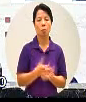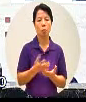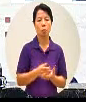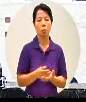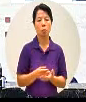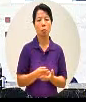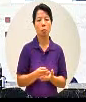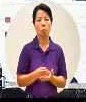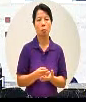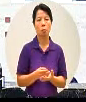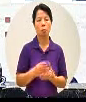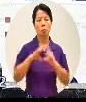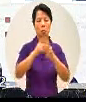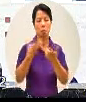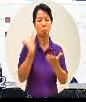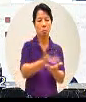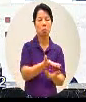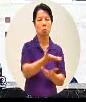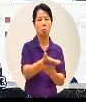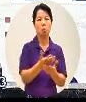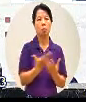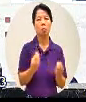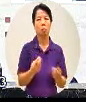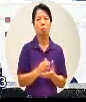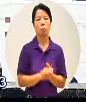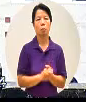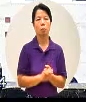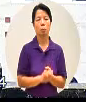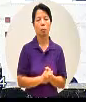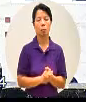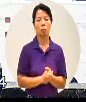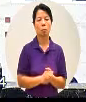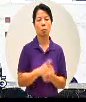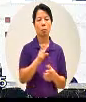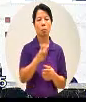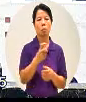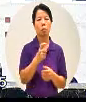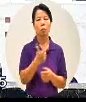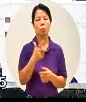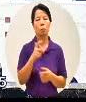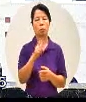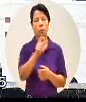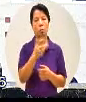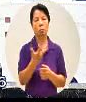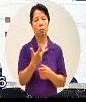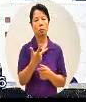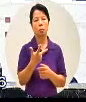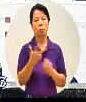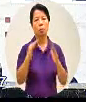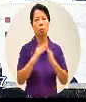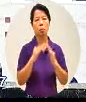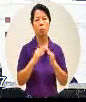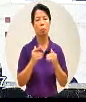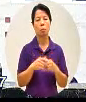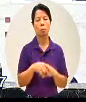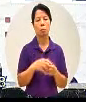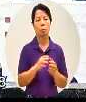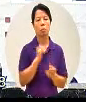风放牛食草，啊，遐16、17号的款啊吼，16、17号总啊伫遐，唔知